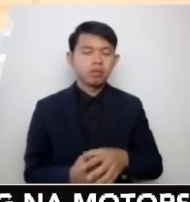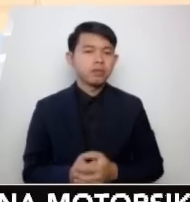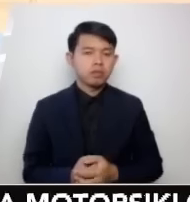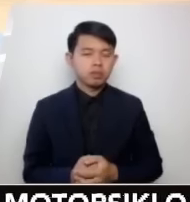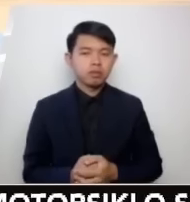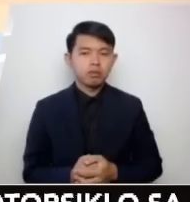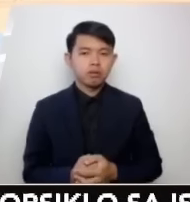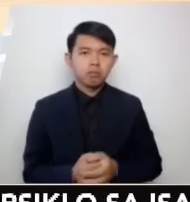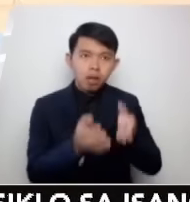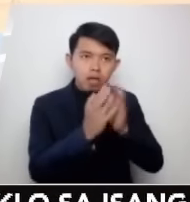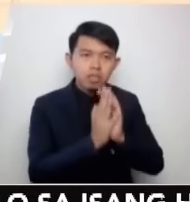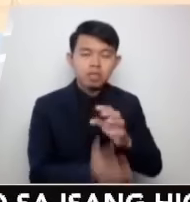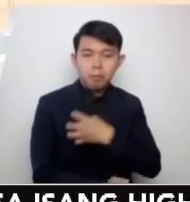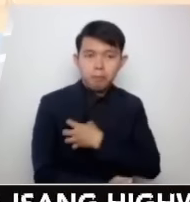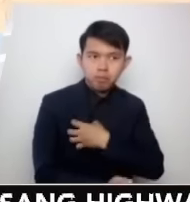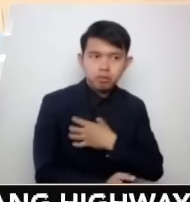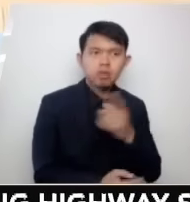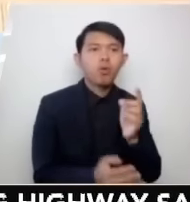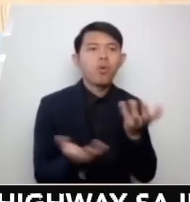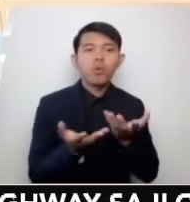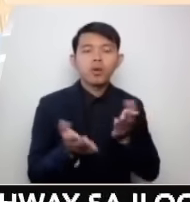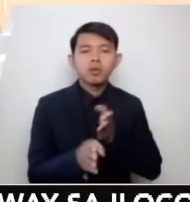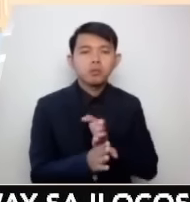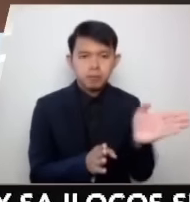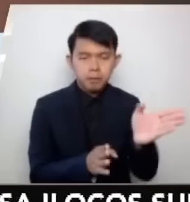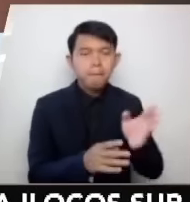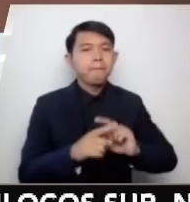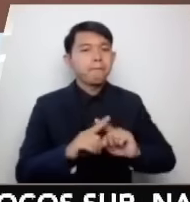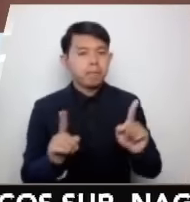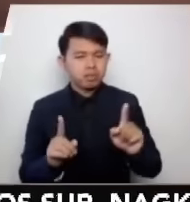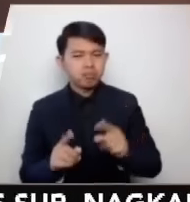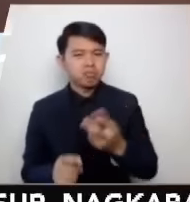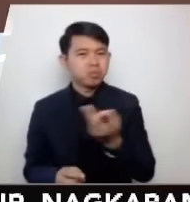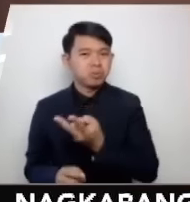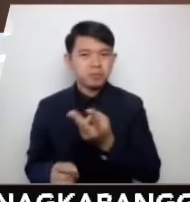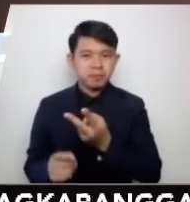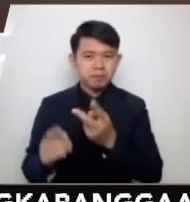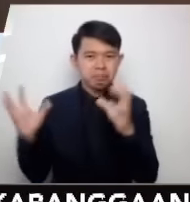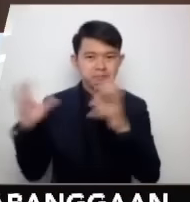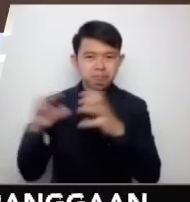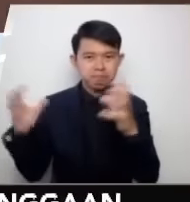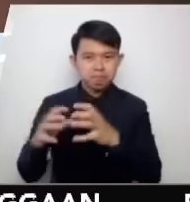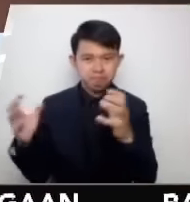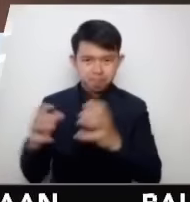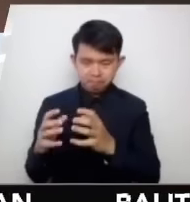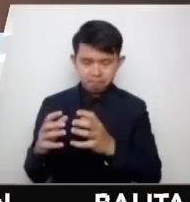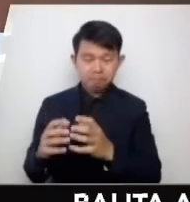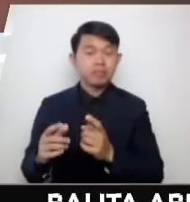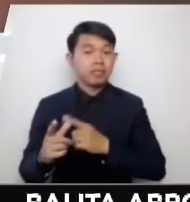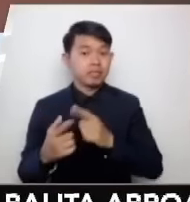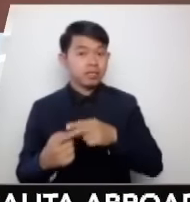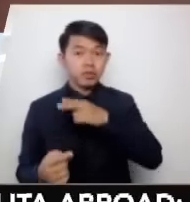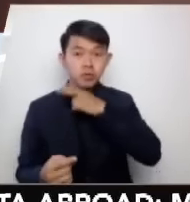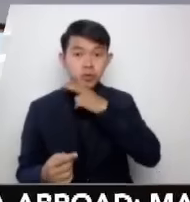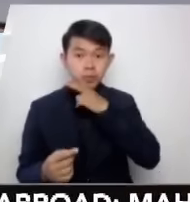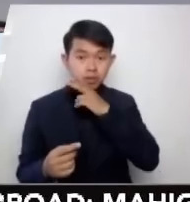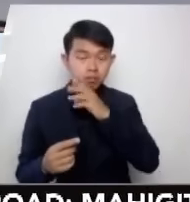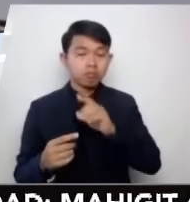umano sila ng hindi pagkakaunawaan na humantong sa away. Ito raw ang dahilan kaya umuwi siya sa Balintawak at kumuha ng